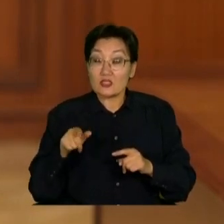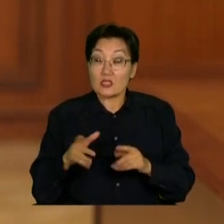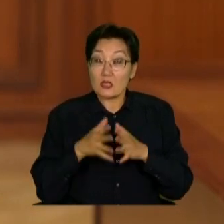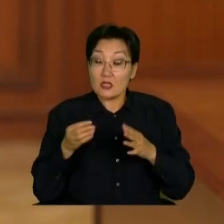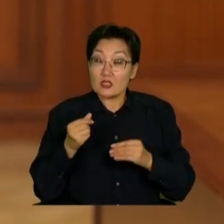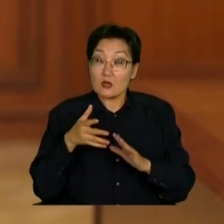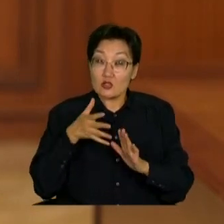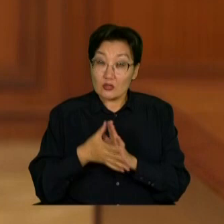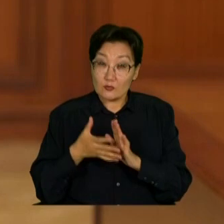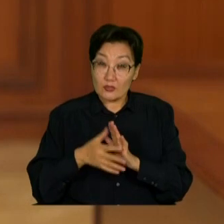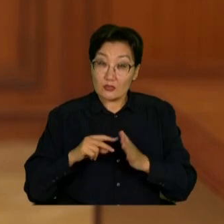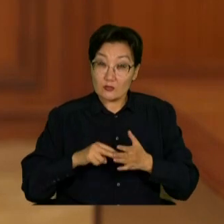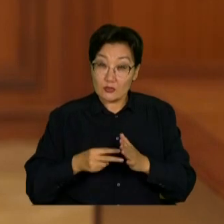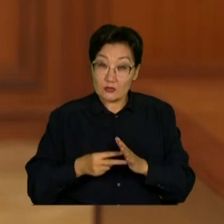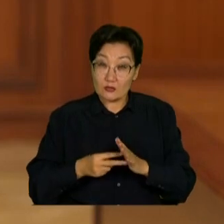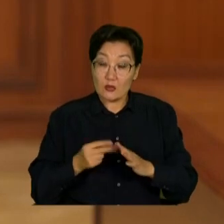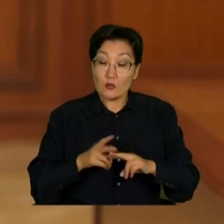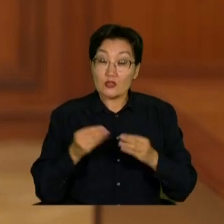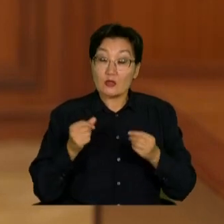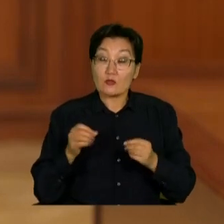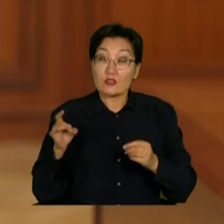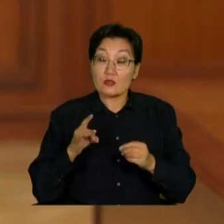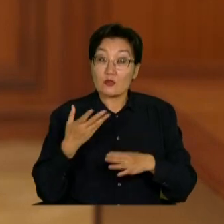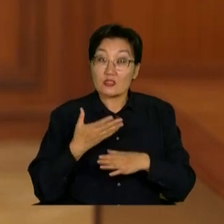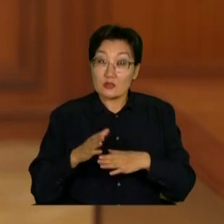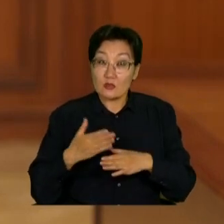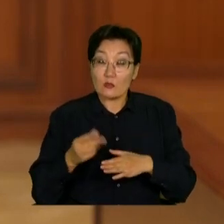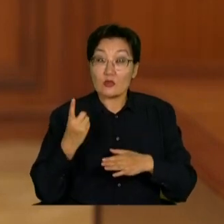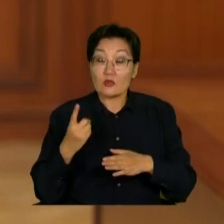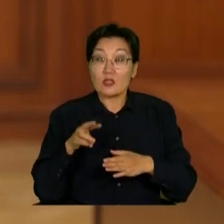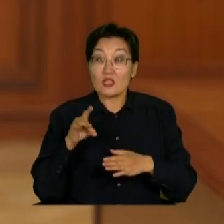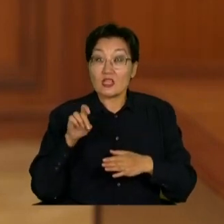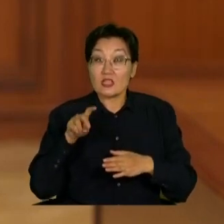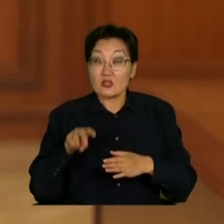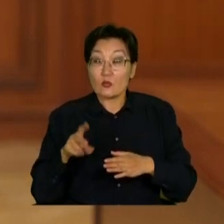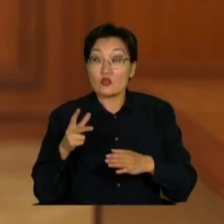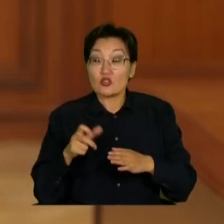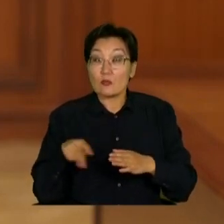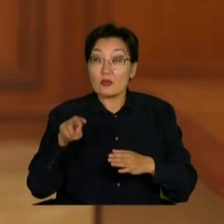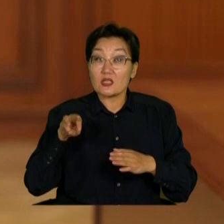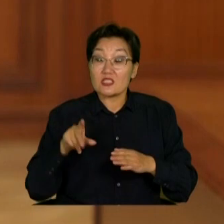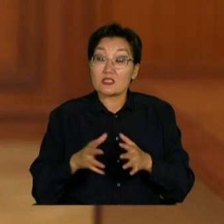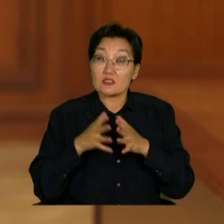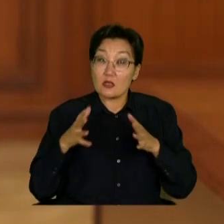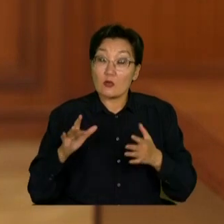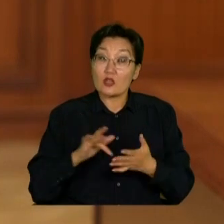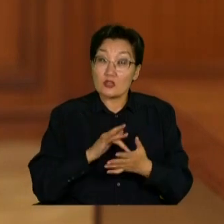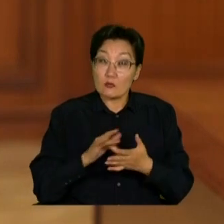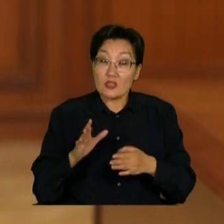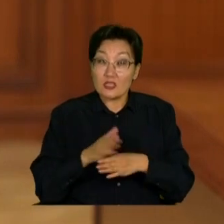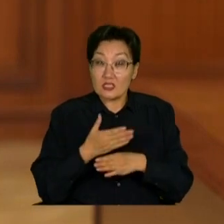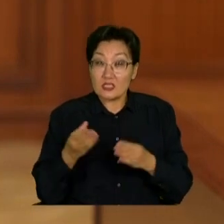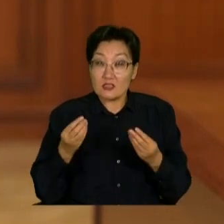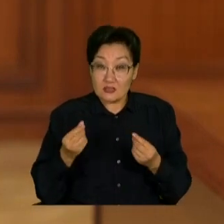қаражат жұмсалатын болады. Бұл соманың көлемді бөлігі, яғни 1 триллион 300 миллиард теңгеден астамы бюджеттен тыс